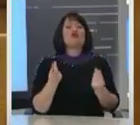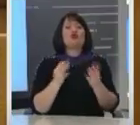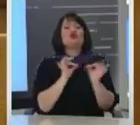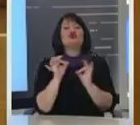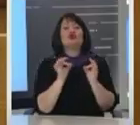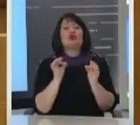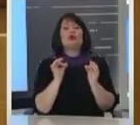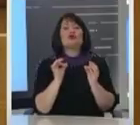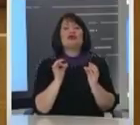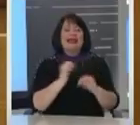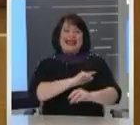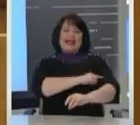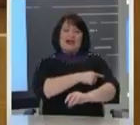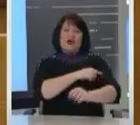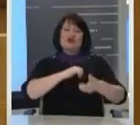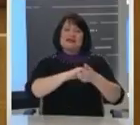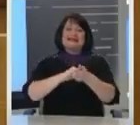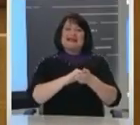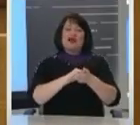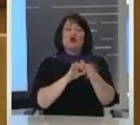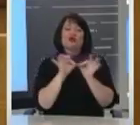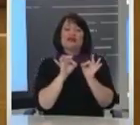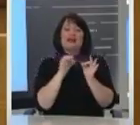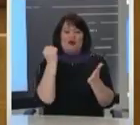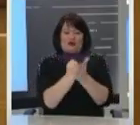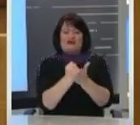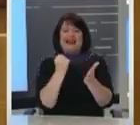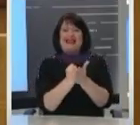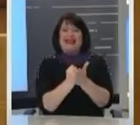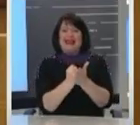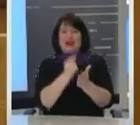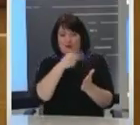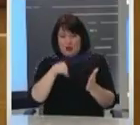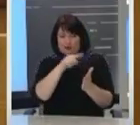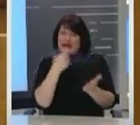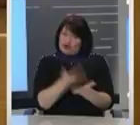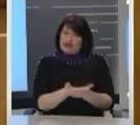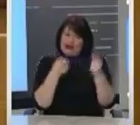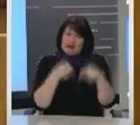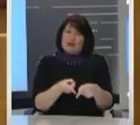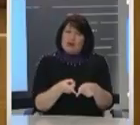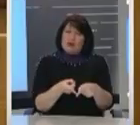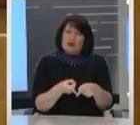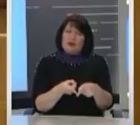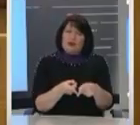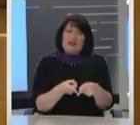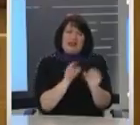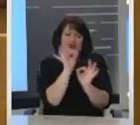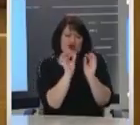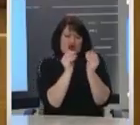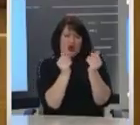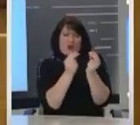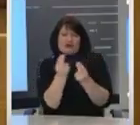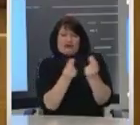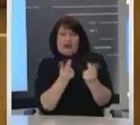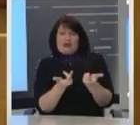των ιατρικών συλλόγων. Είναι και αυτό προαπαιτούμενο. Εκεί έχουμε φτάσει. Το πολυνομοσχέδιο, κυρίες